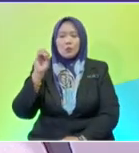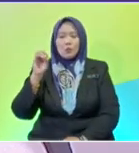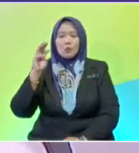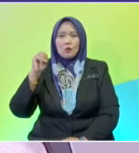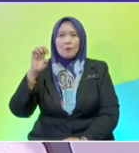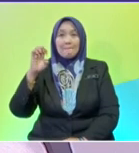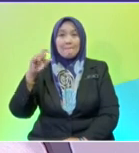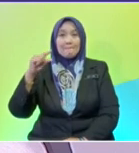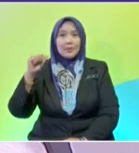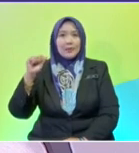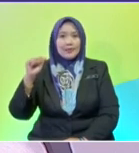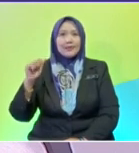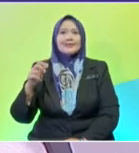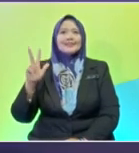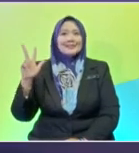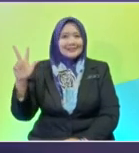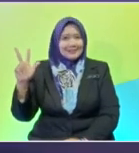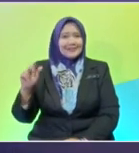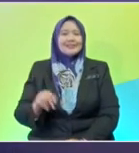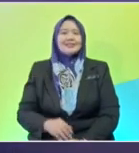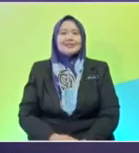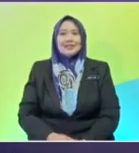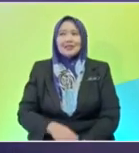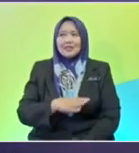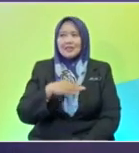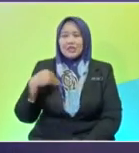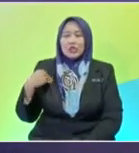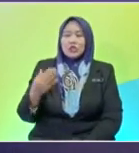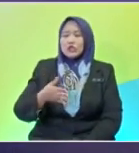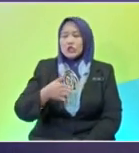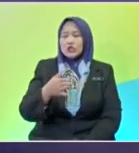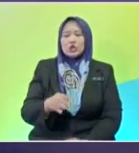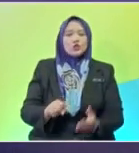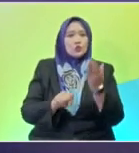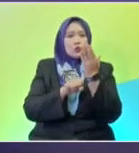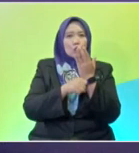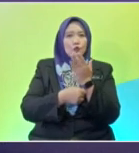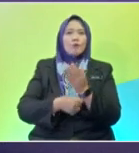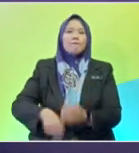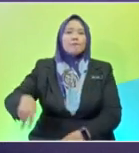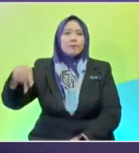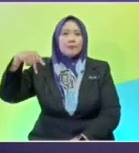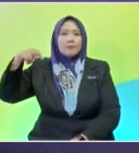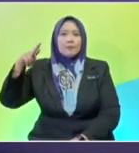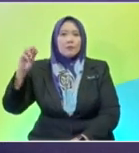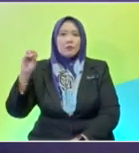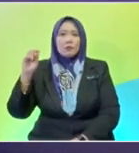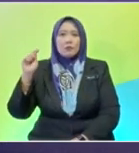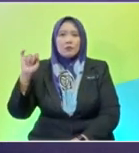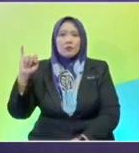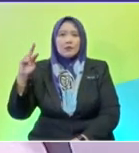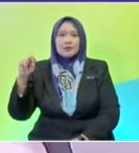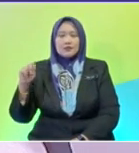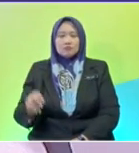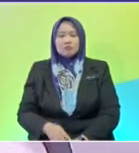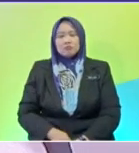oh oh dan ikan merupakan sumber protein selain ikan kita